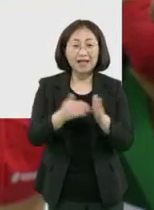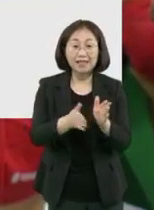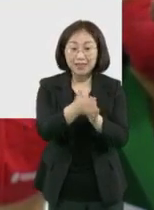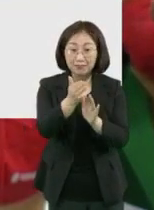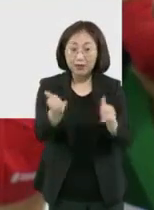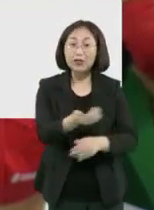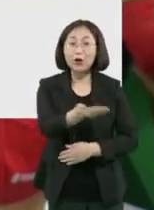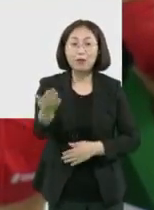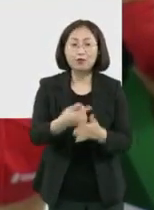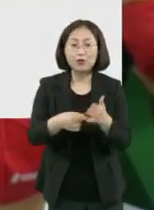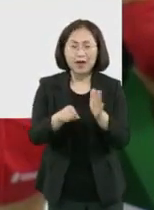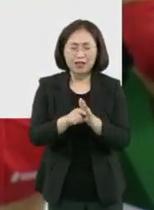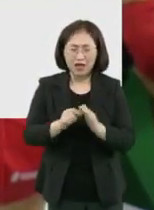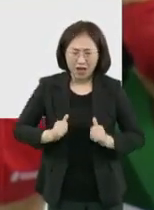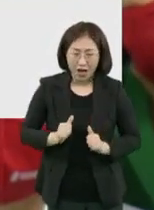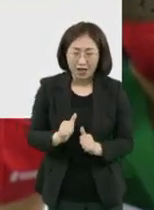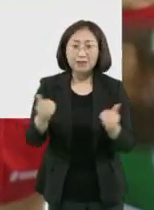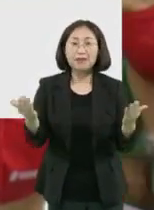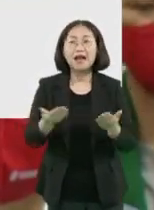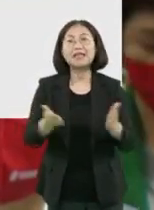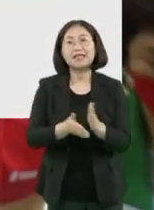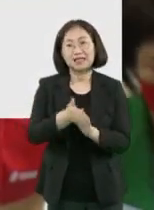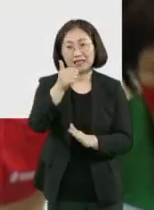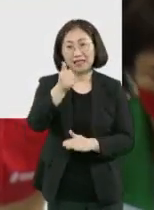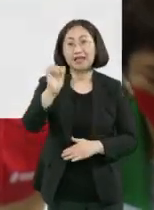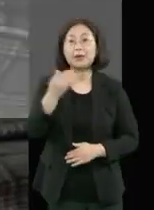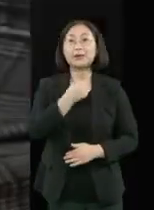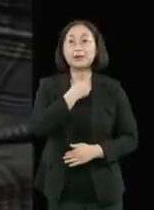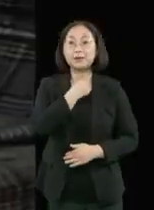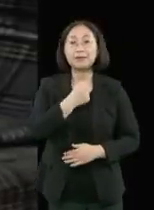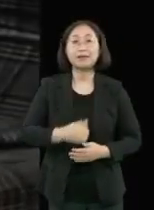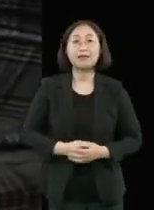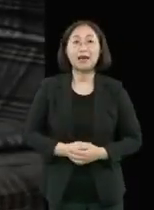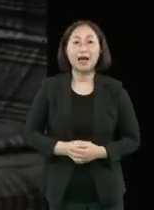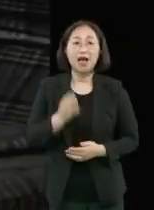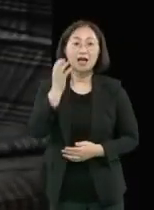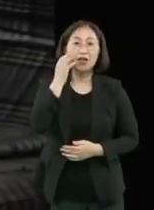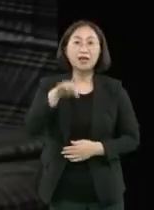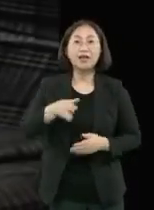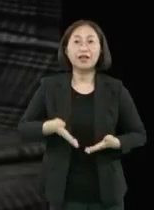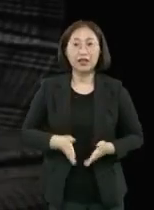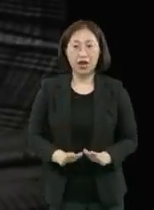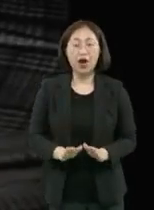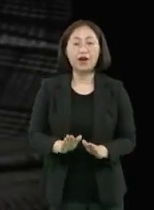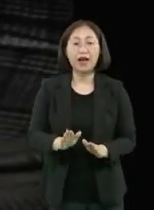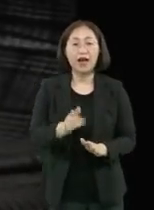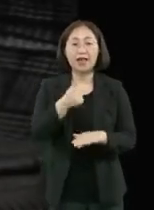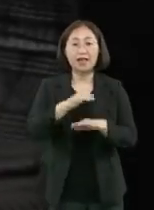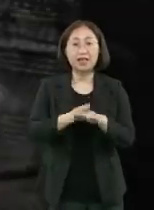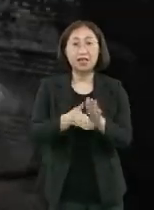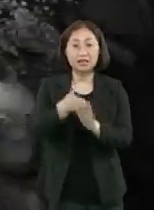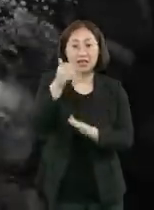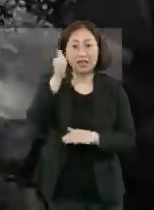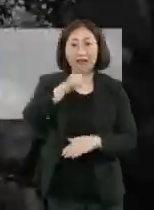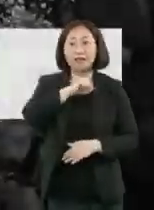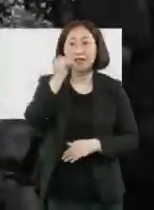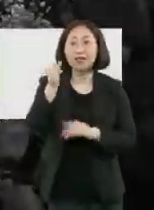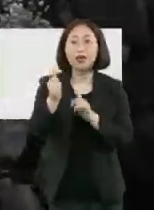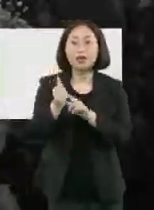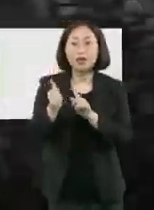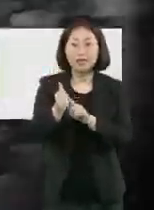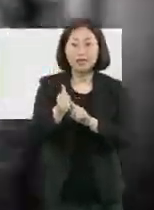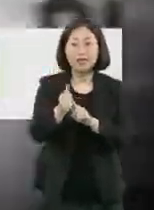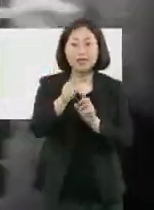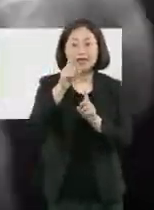시민들을 위해서 열심히 일하는 시장으로 남고 싶습니다. 청양 출신의 이장우 대전시장 당선인은 이양이